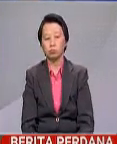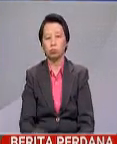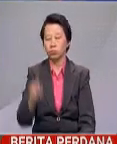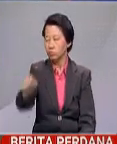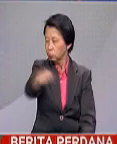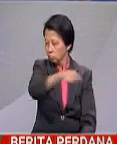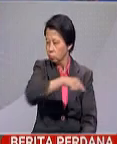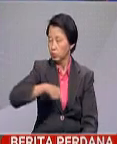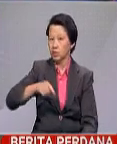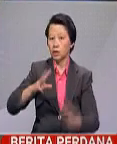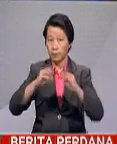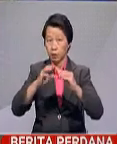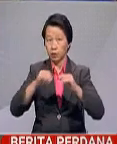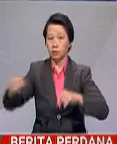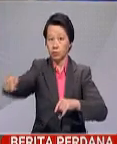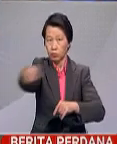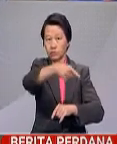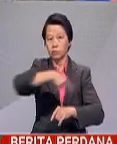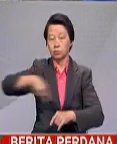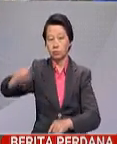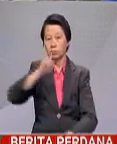Mereka yang sebetulnya